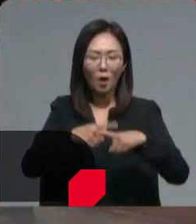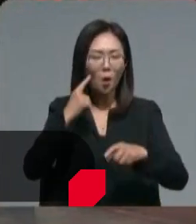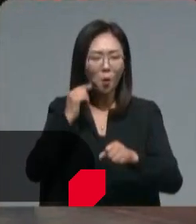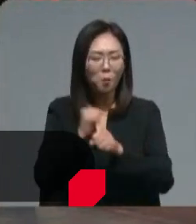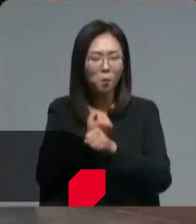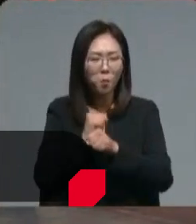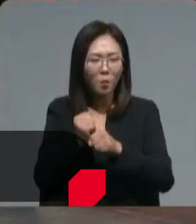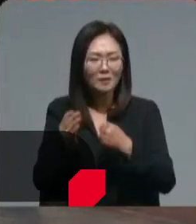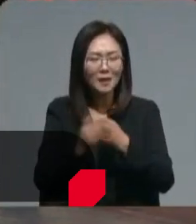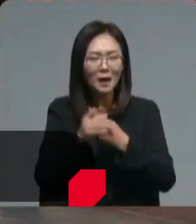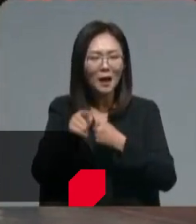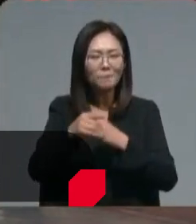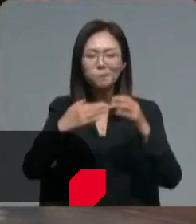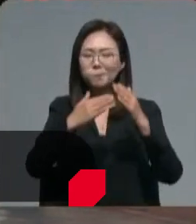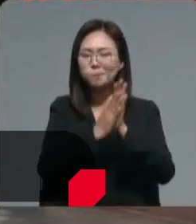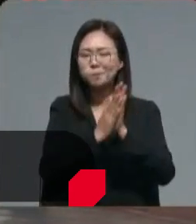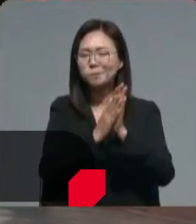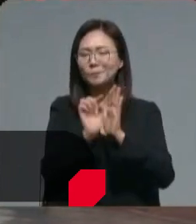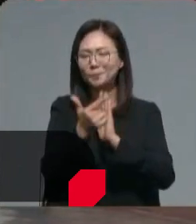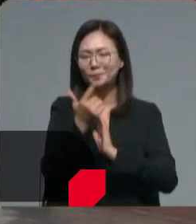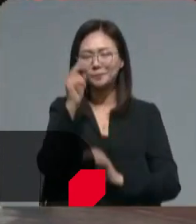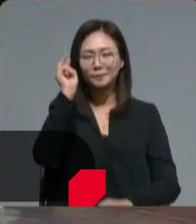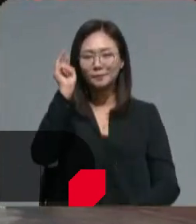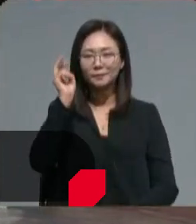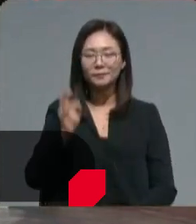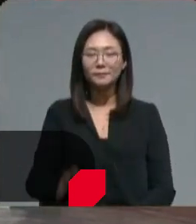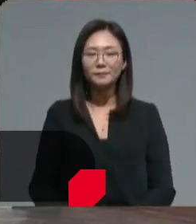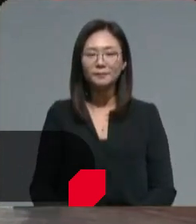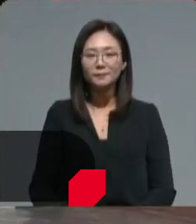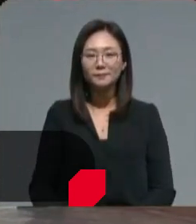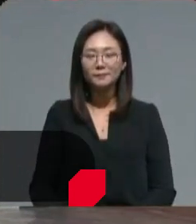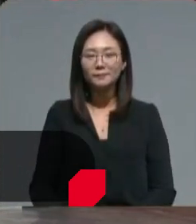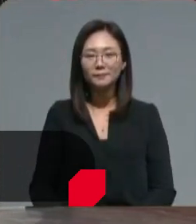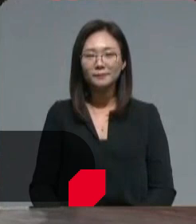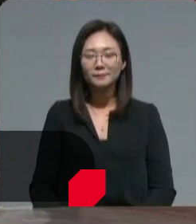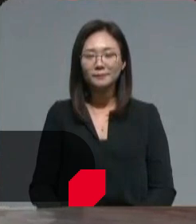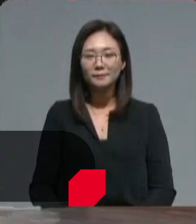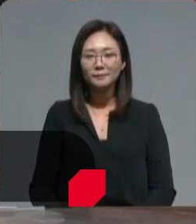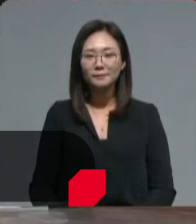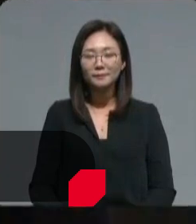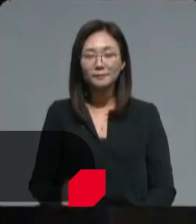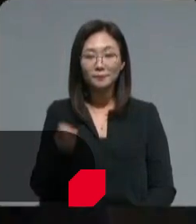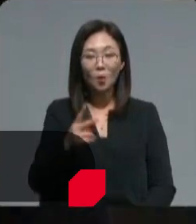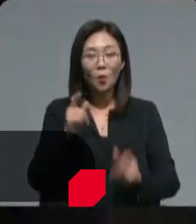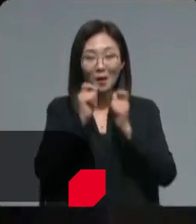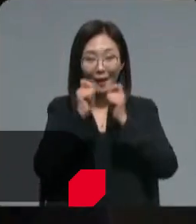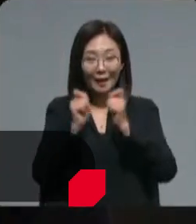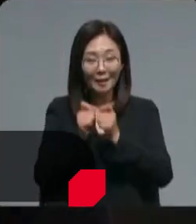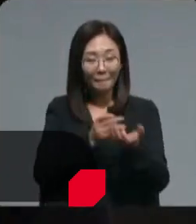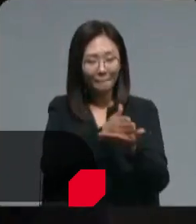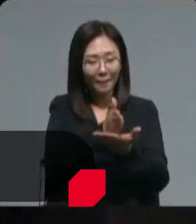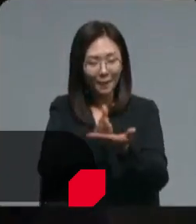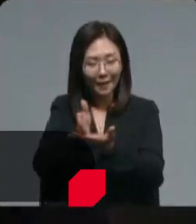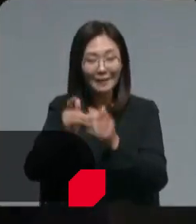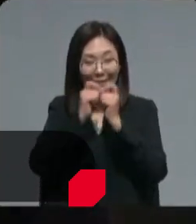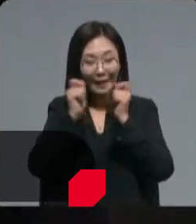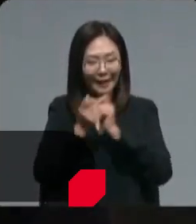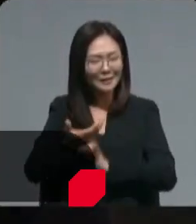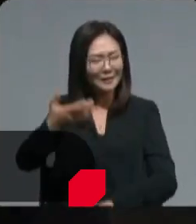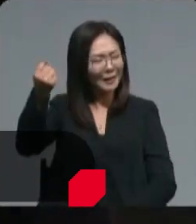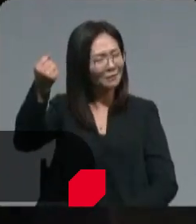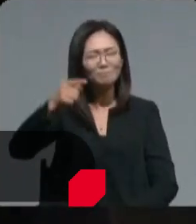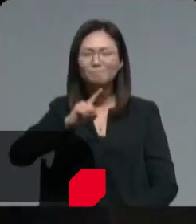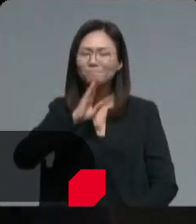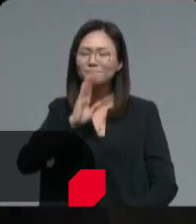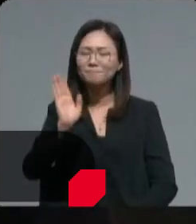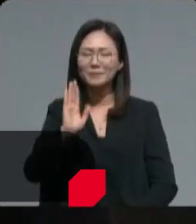조작으로 저렇게 쉽게 문 닫게 되지 않았을 것이라고 저는 생각을 합니다. 그리고 민간 분야에 이게 넘어가느냐는 완전 별개의